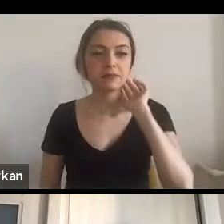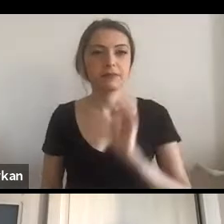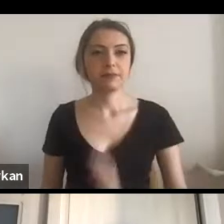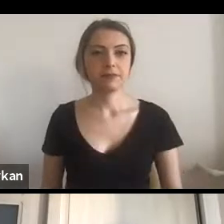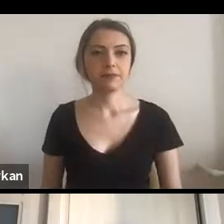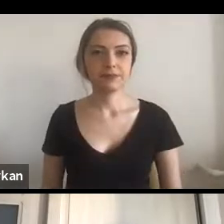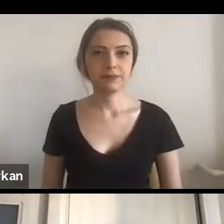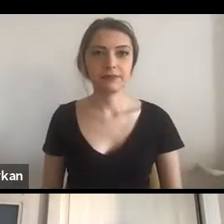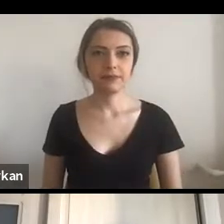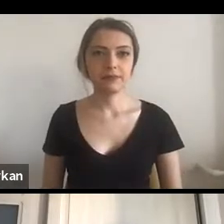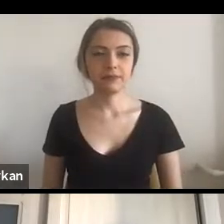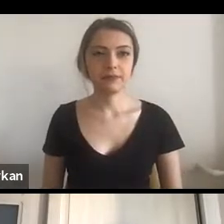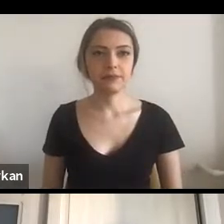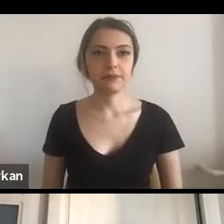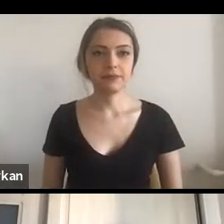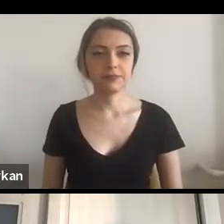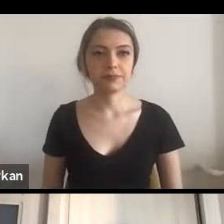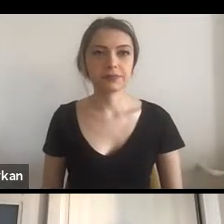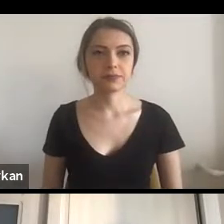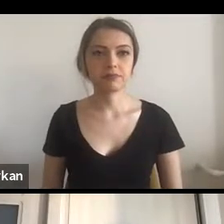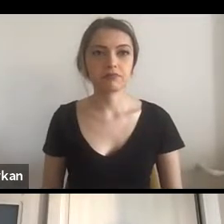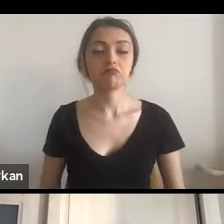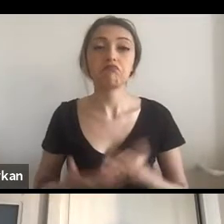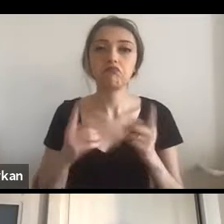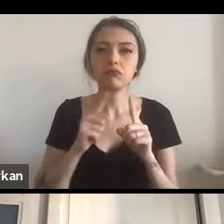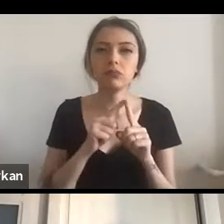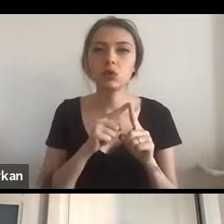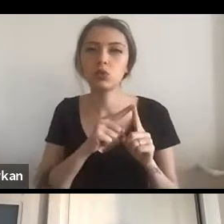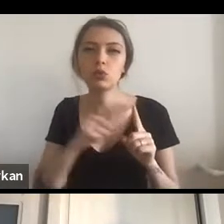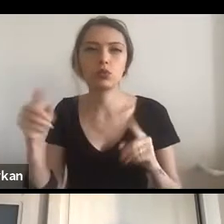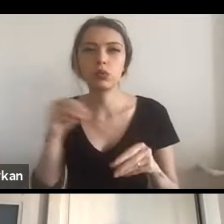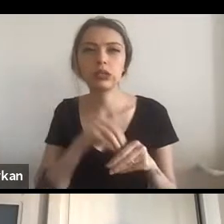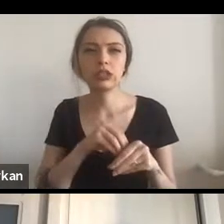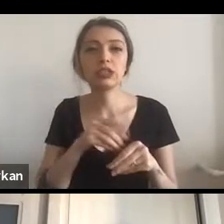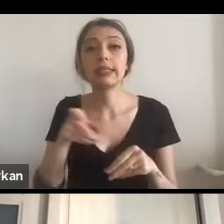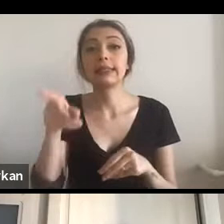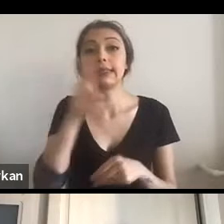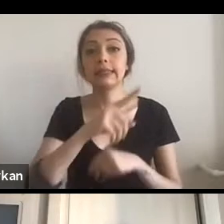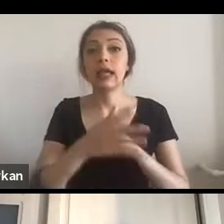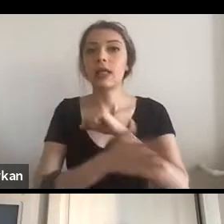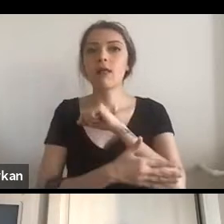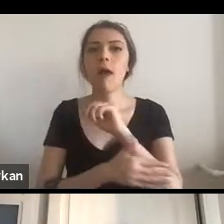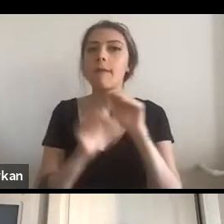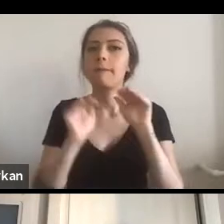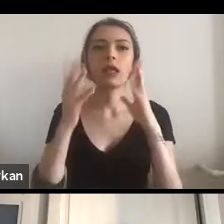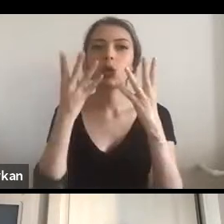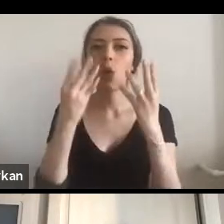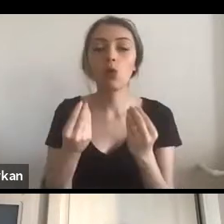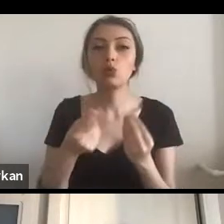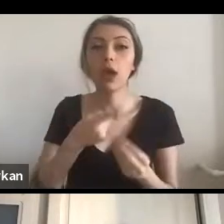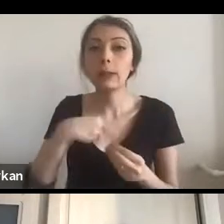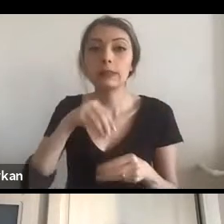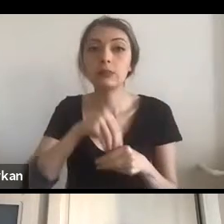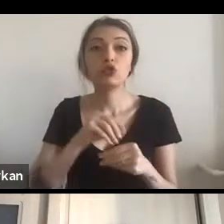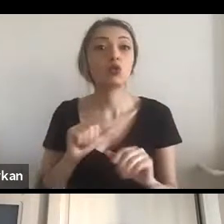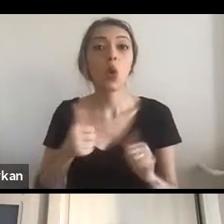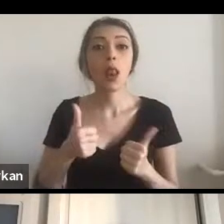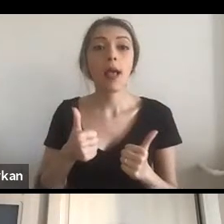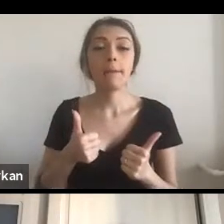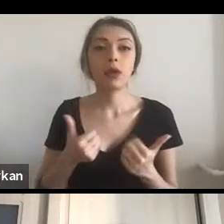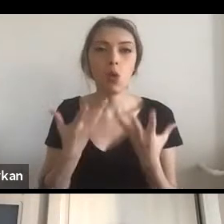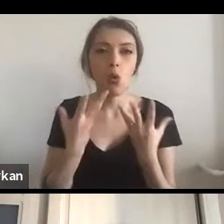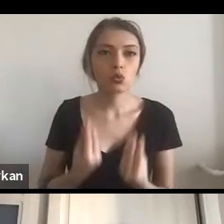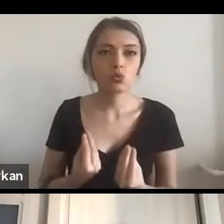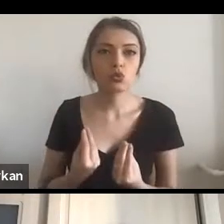Yani şeyde süreçte yardım edecek aslında bizi güçlendirecek, sivil toplum örgütlerini